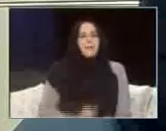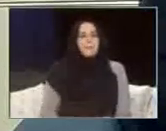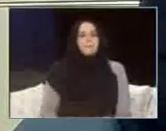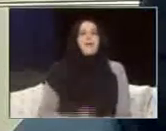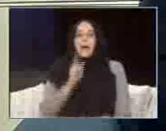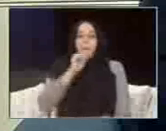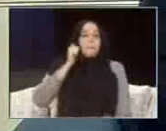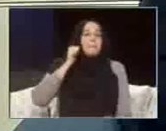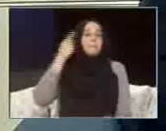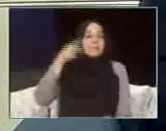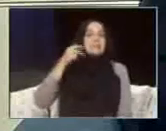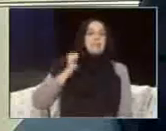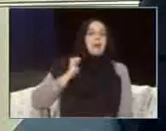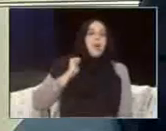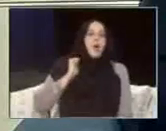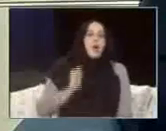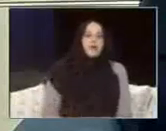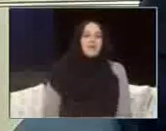أم زهرة،